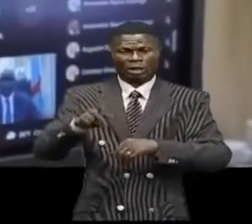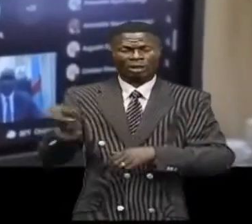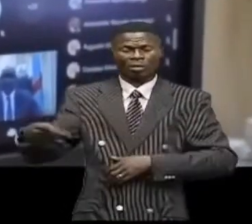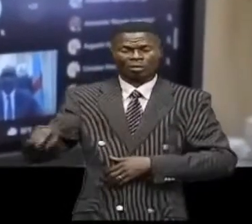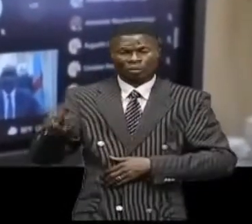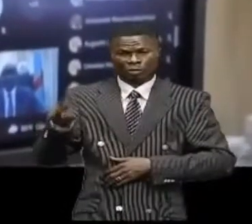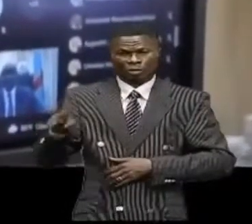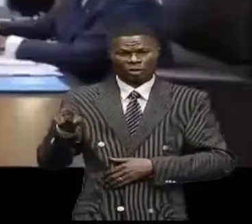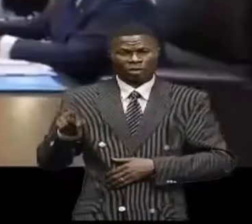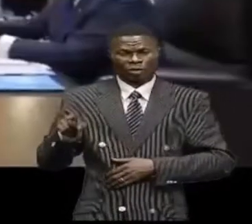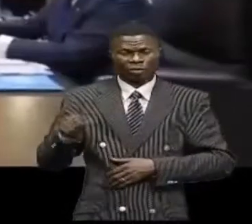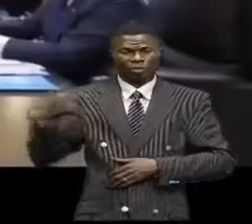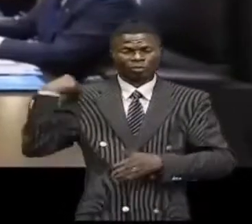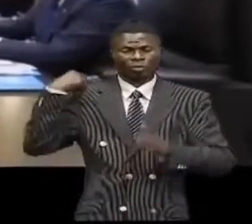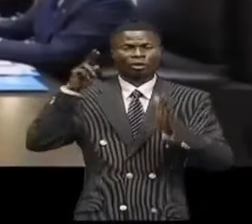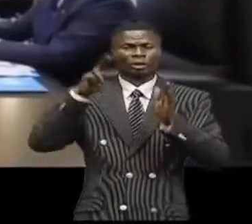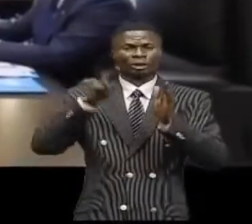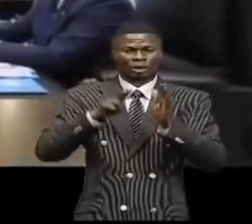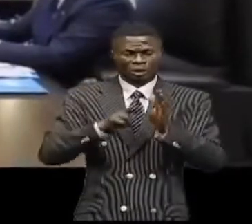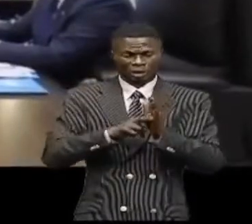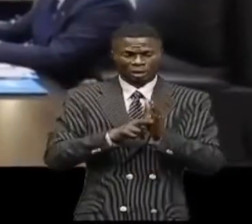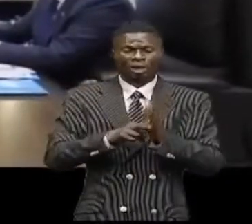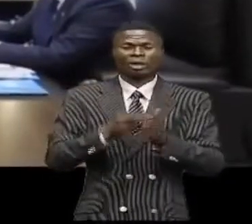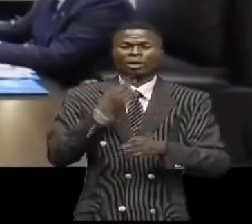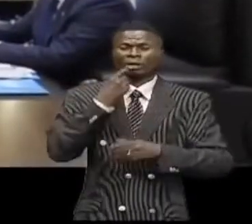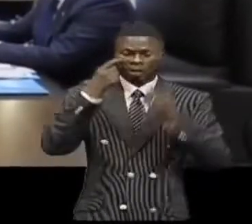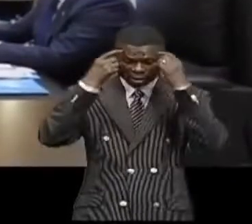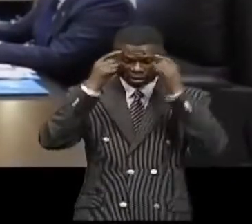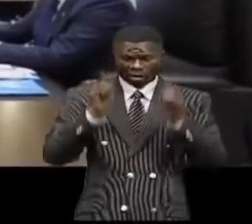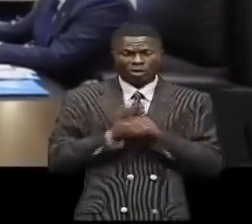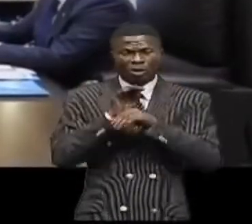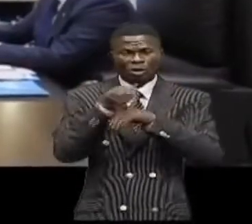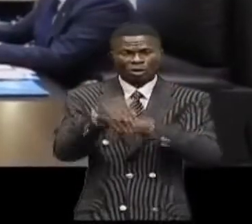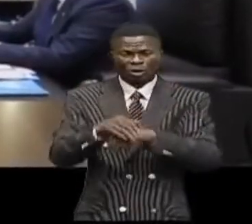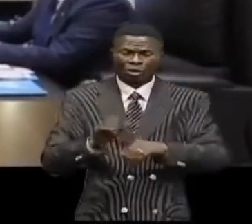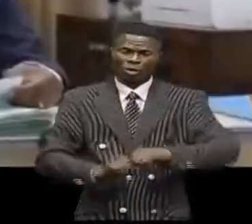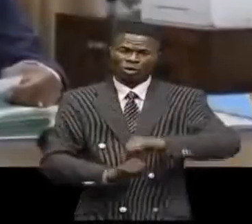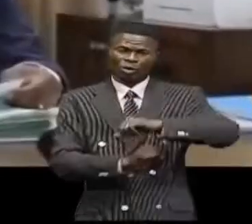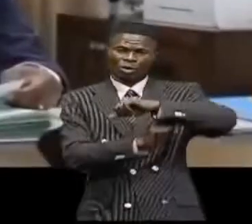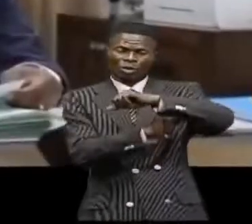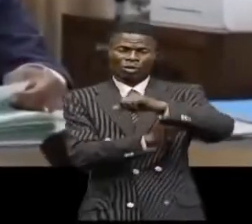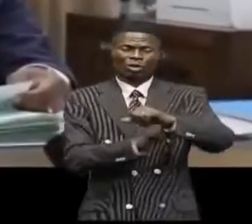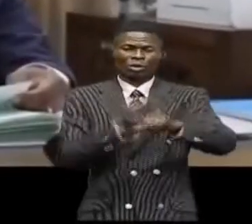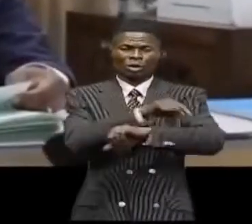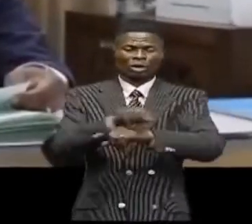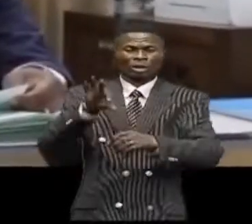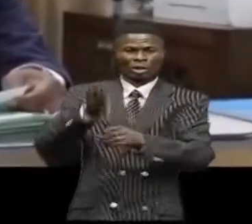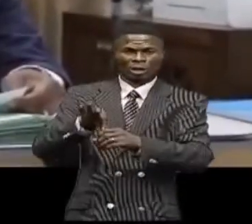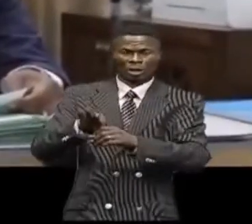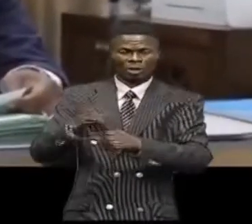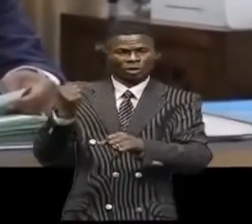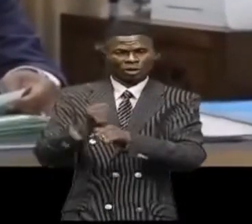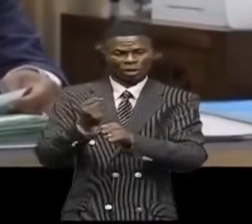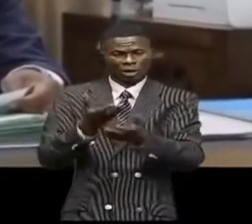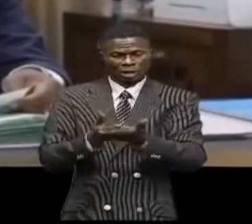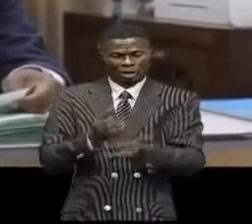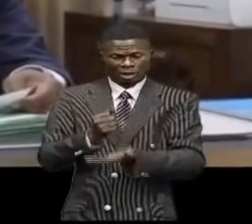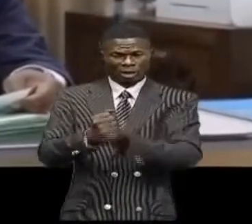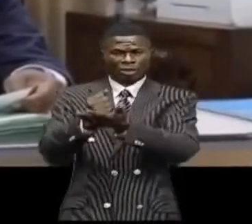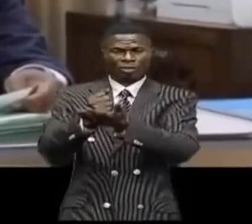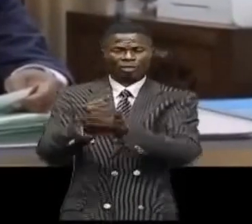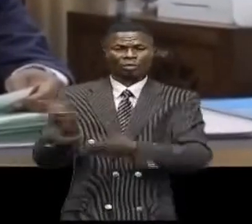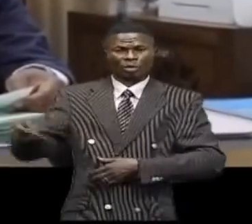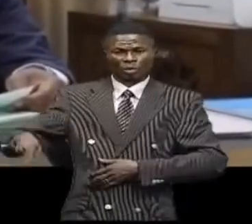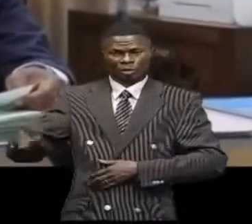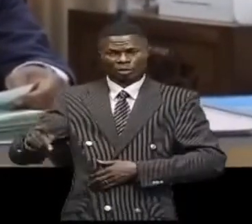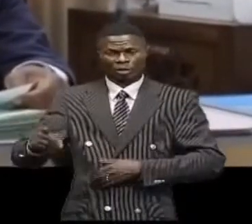provinciales. Le gouvernement réitère son engagement à accompagner la CENI dans ces processus qui permettra à nos